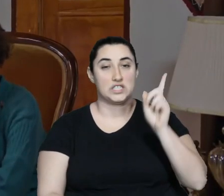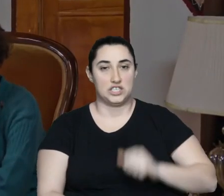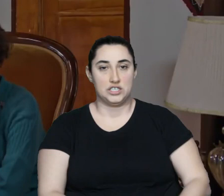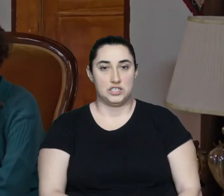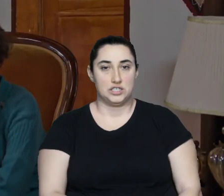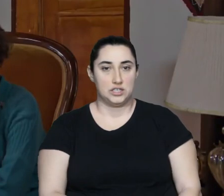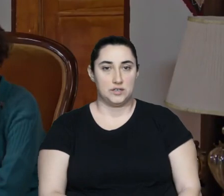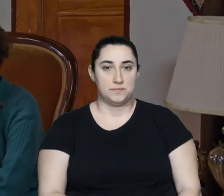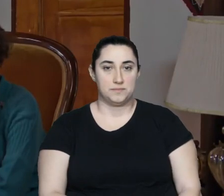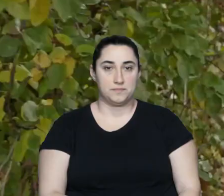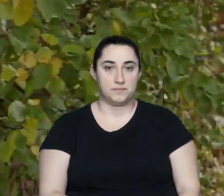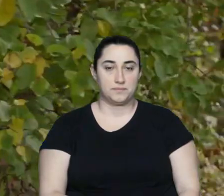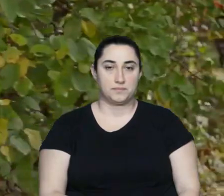bacım.